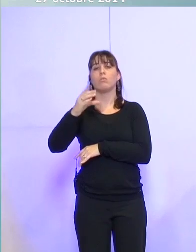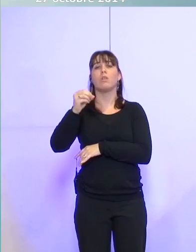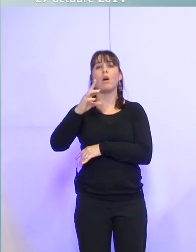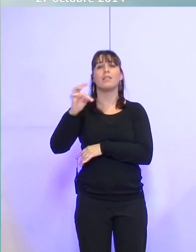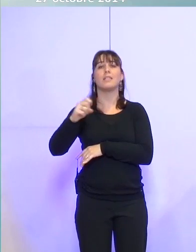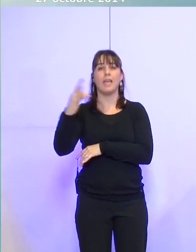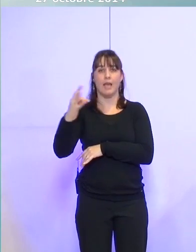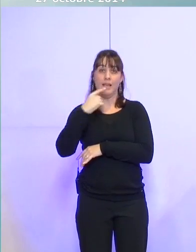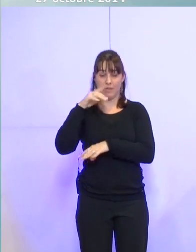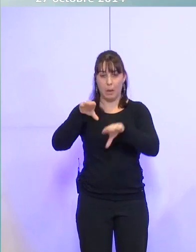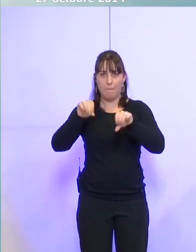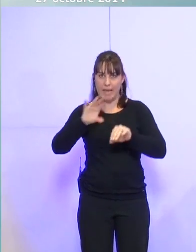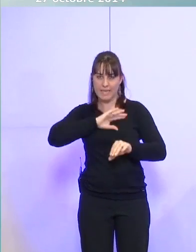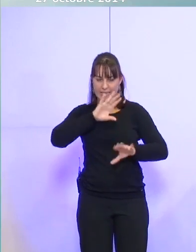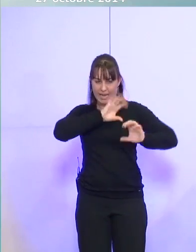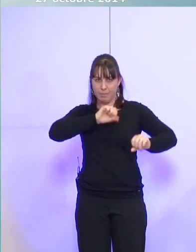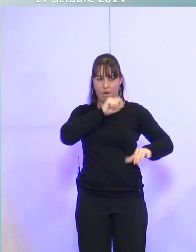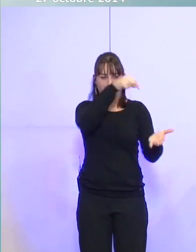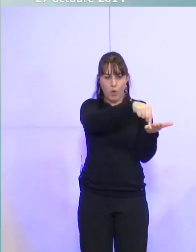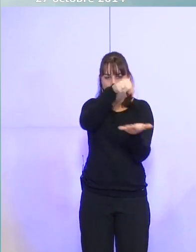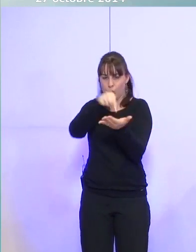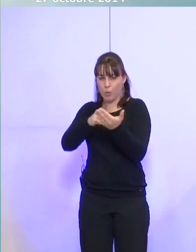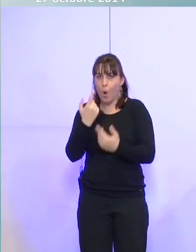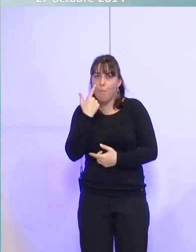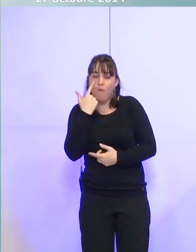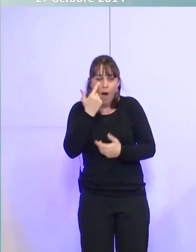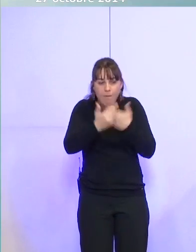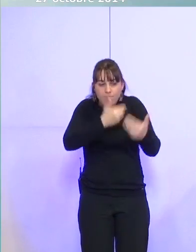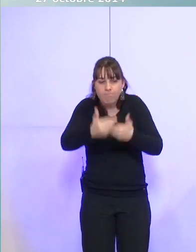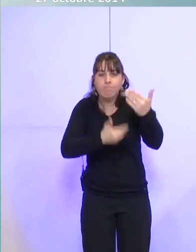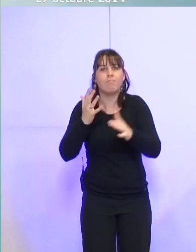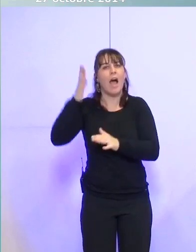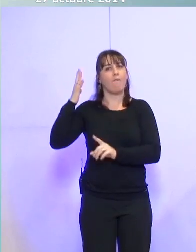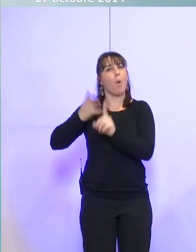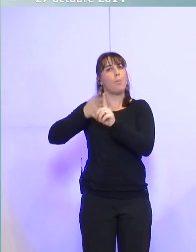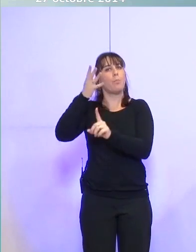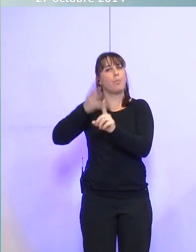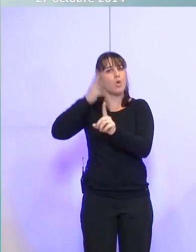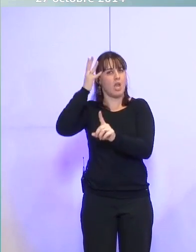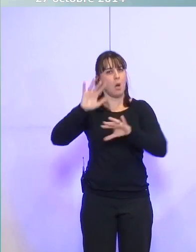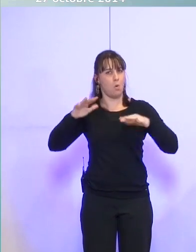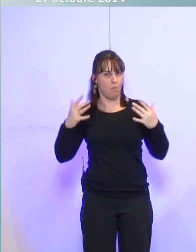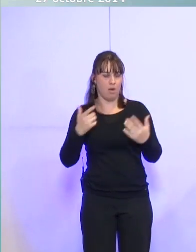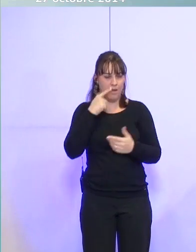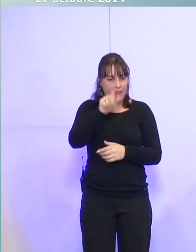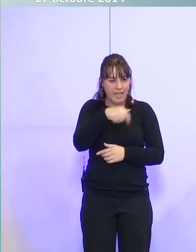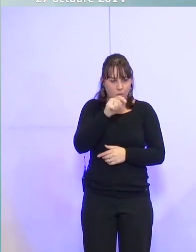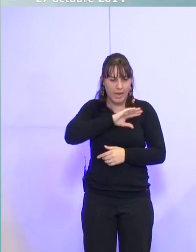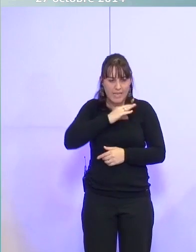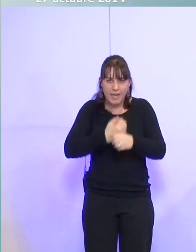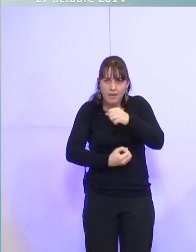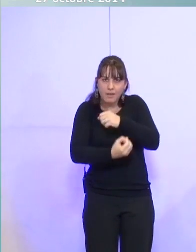expérimentation sur la place de la végétation en ville. L'esprit du projet consistait à accueillir la nature sous des nouvelles formes.